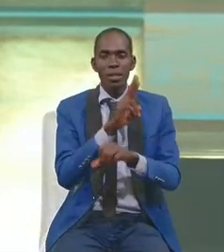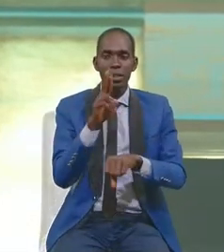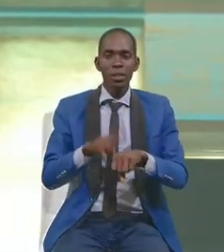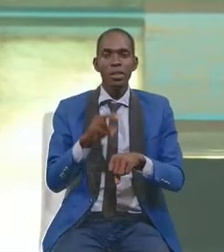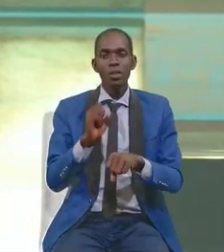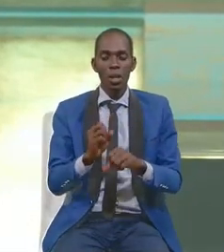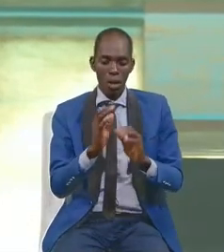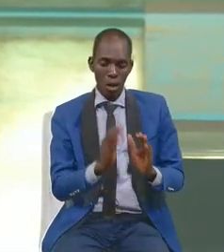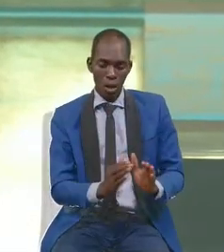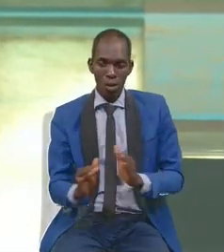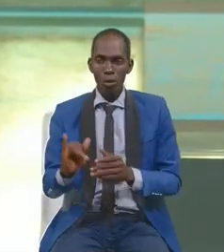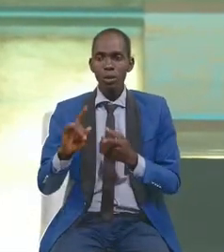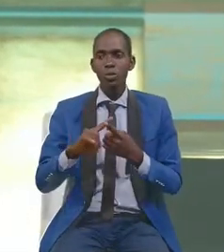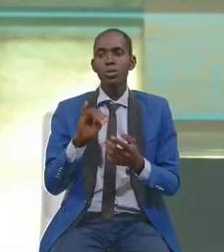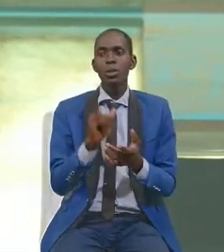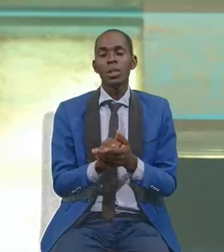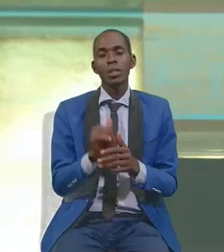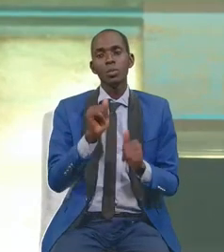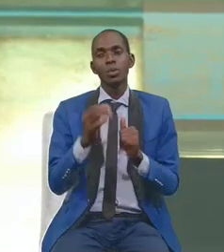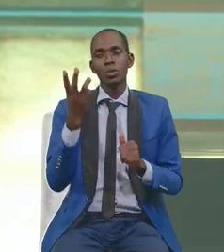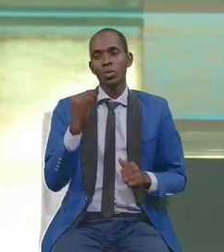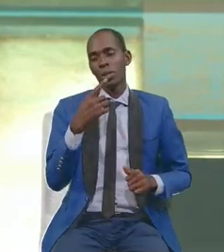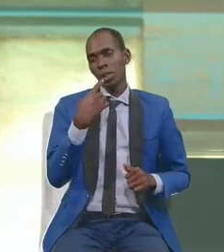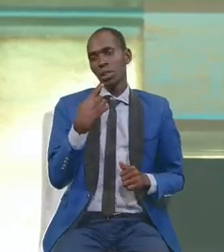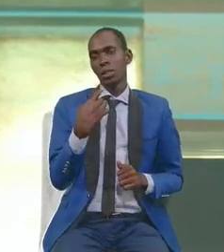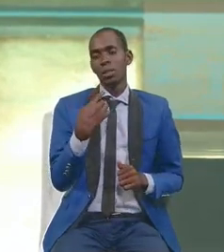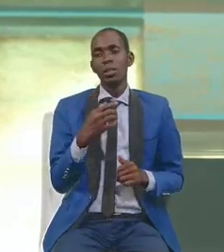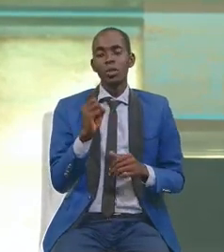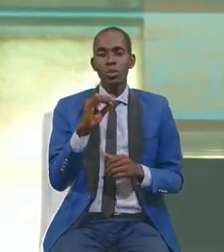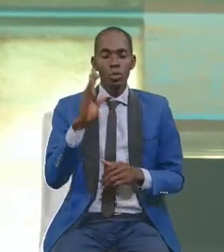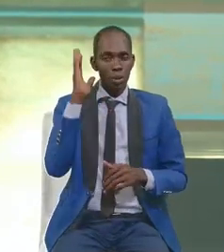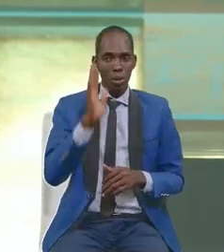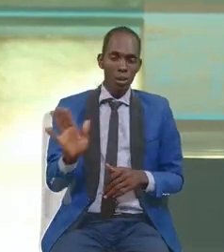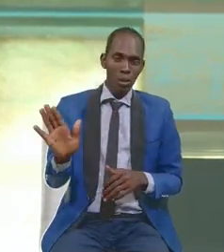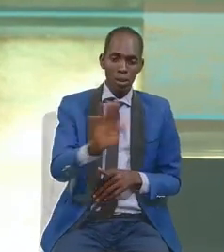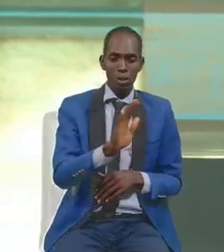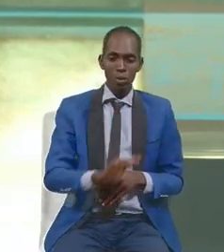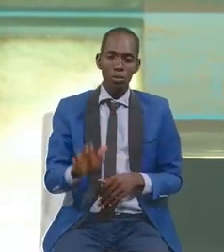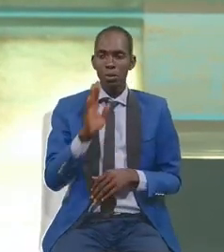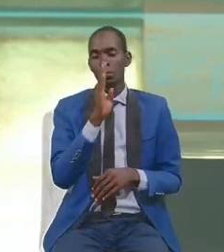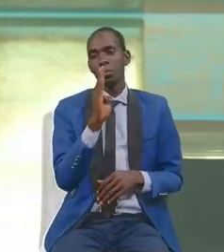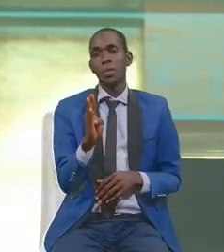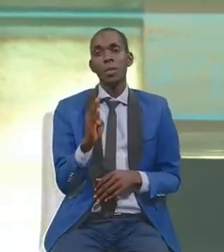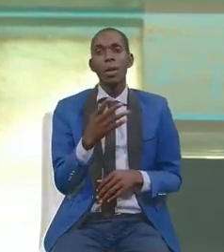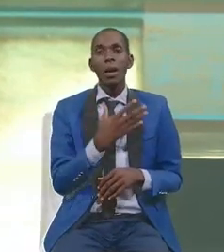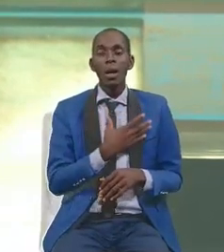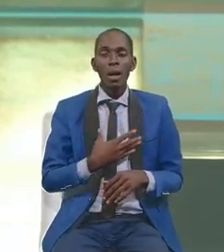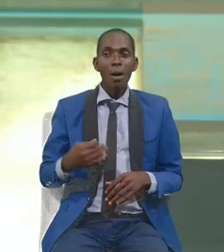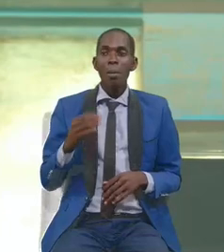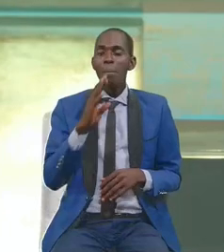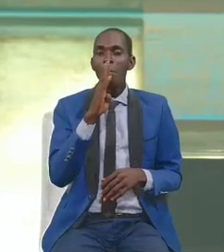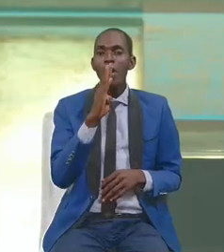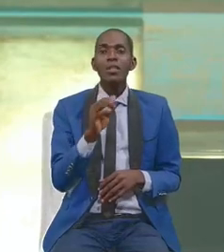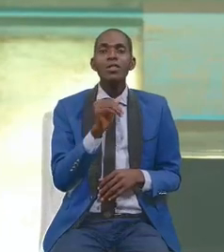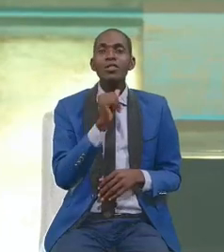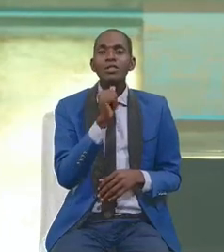grand nombre de nations, selon ce qui lui avait été dit, telle sera ta postérité. Et sans